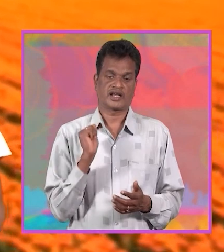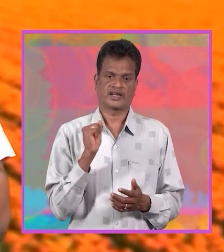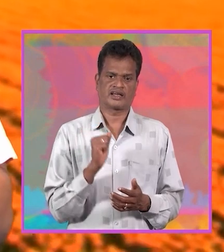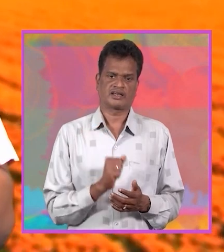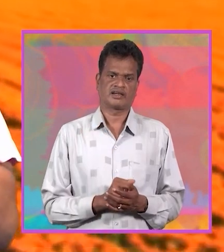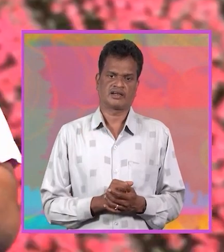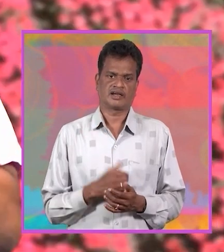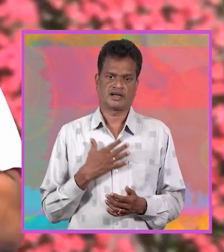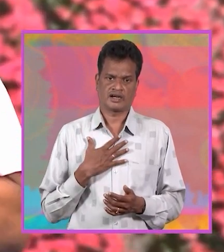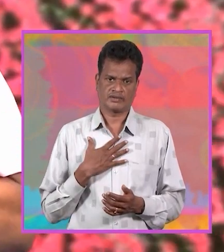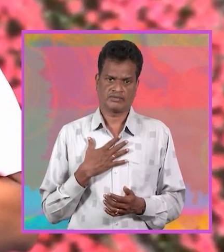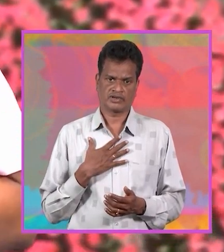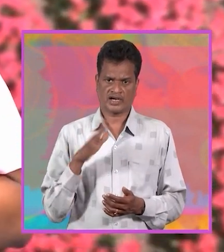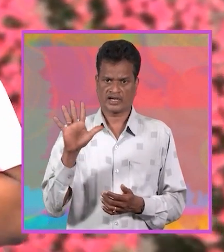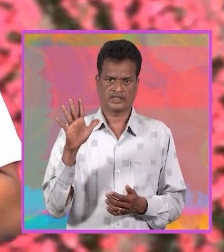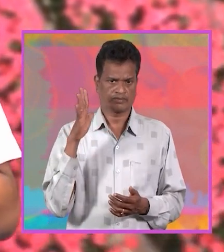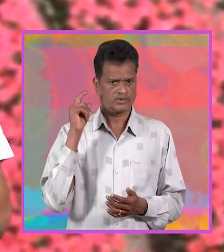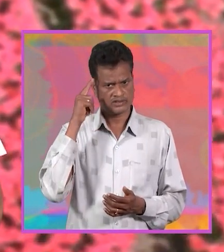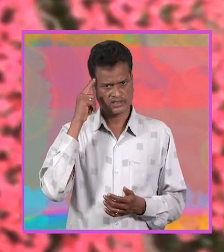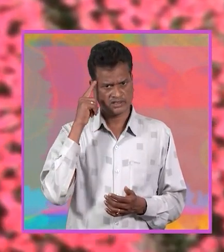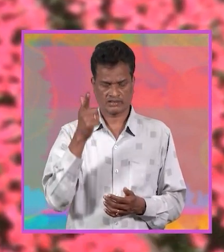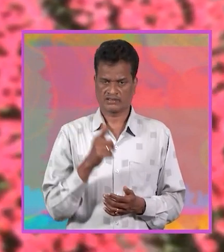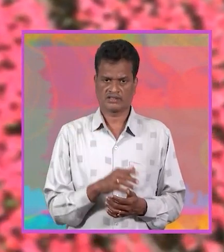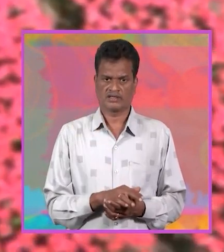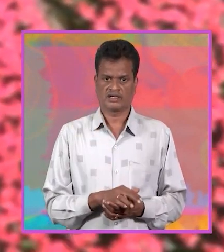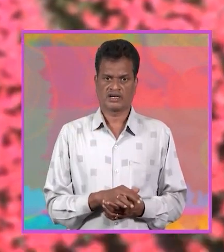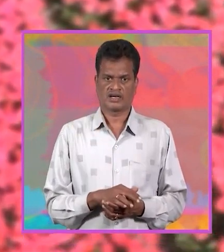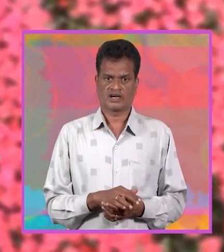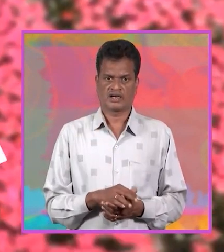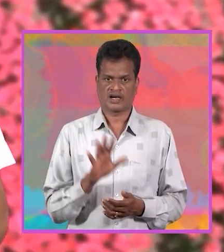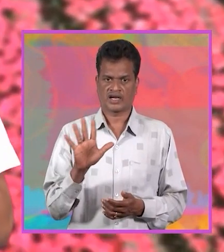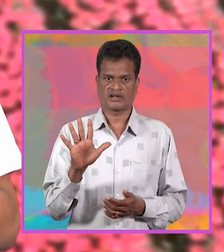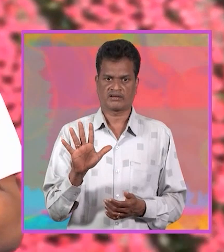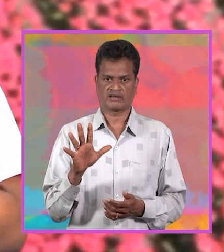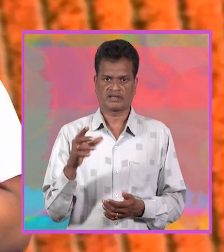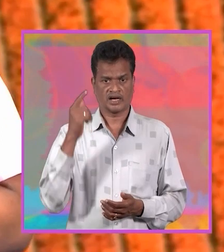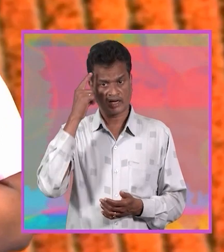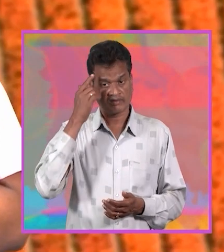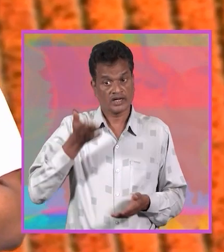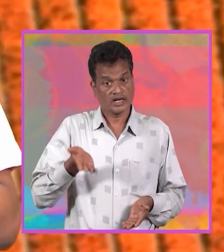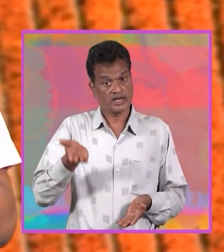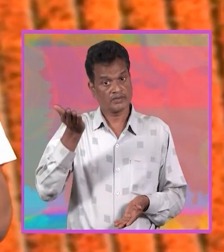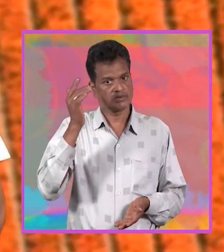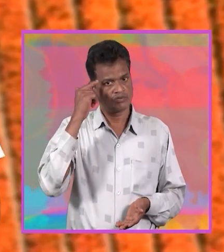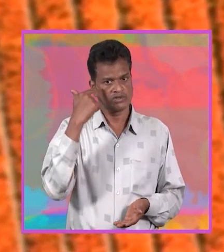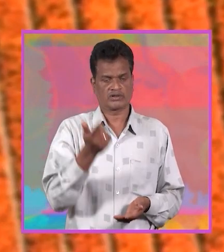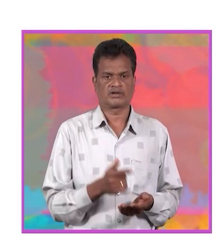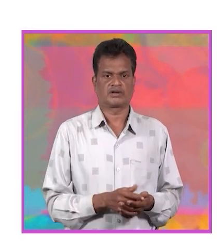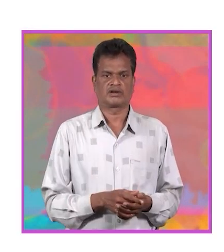என்னன்னு கேட்டால், நமக்கு இப்போ ஐம்புலன்கள்னு சொல்கிறோம். அறிவே ஐம்புலன்களின் மூலமாக தான் ஏற்படுகிறது என்று கூறுகிறார்கள். அதன் மூலம் தான்